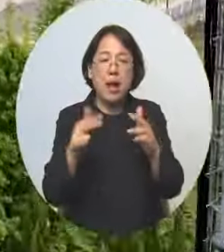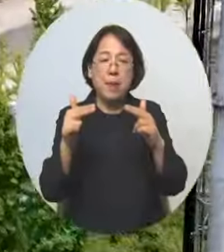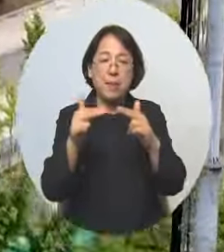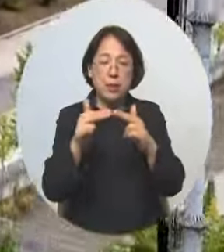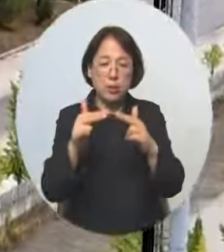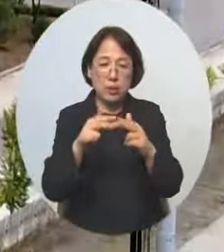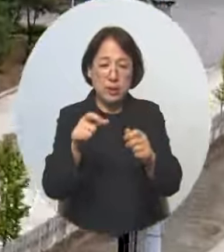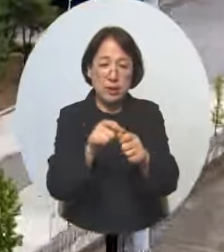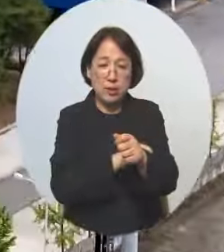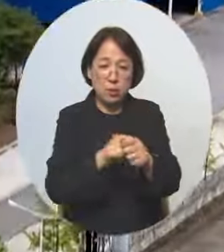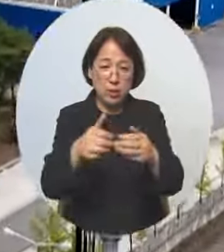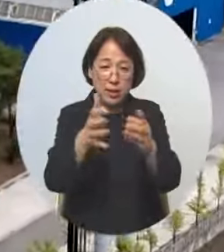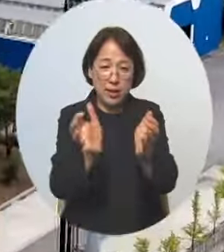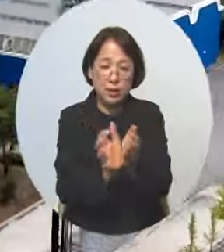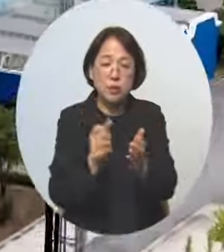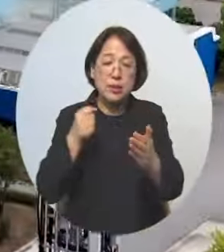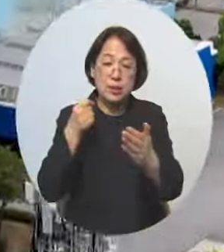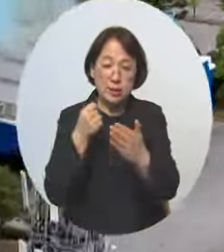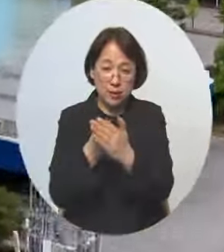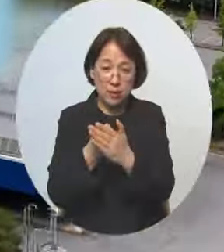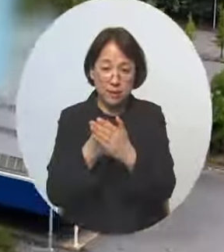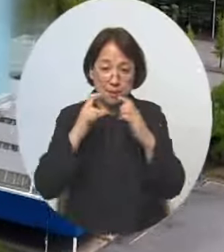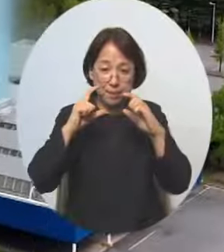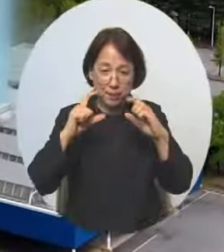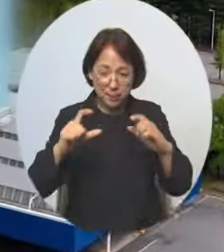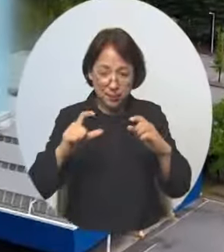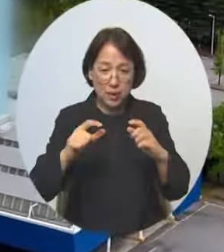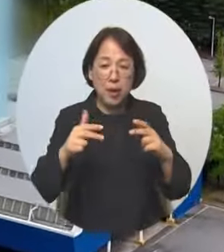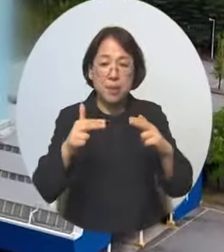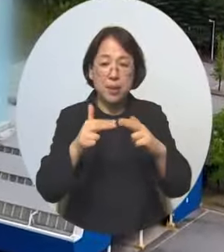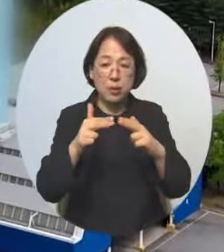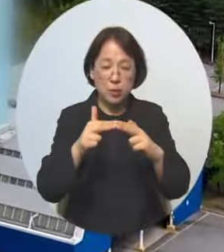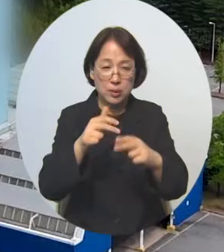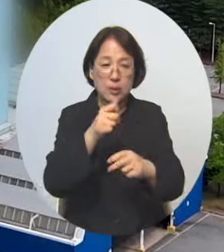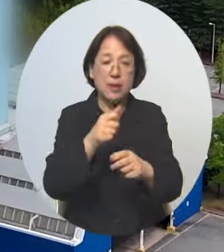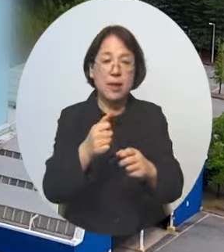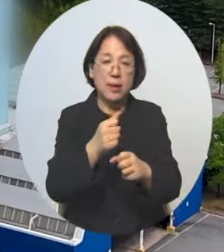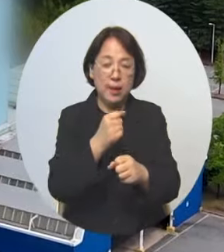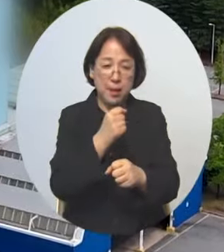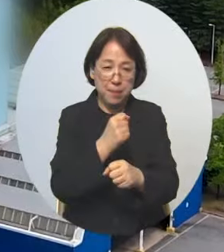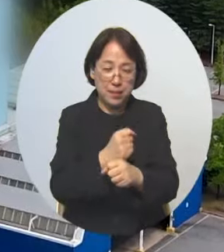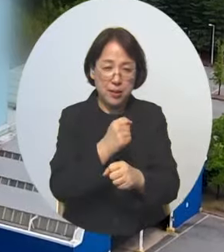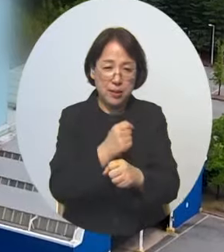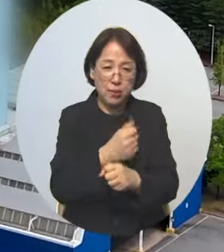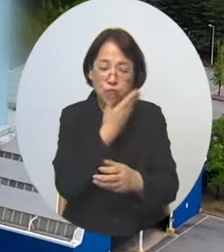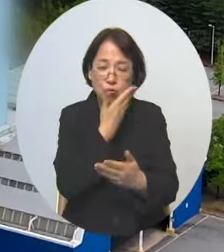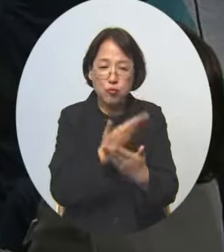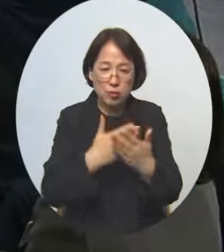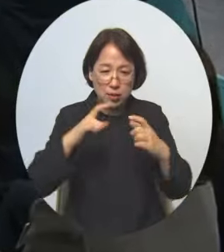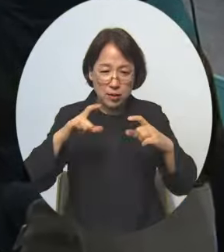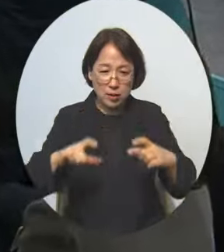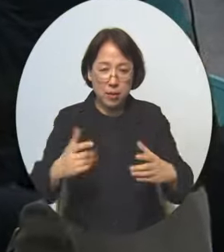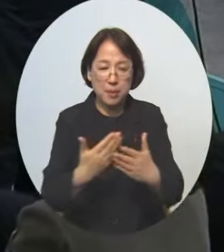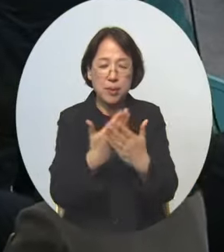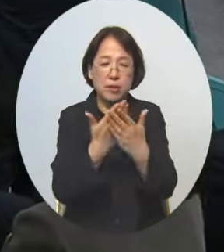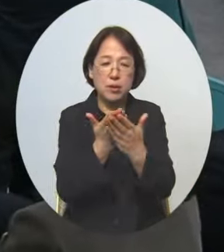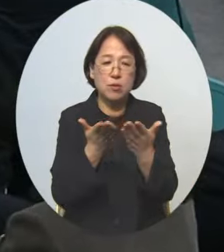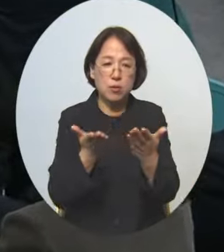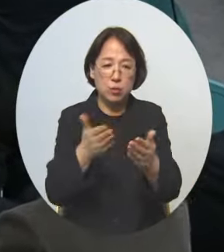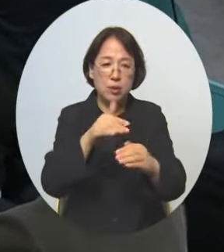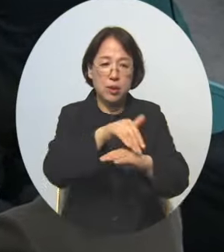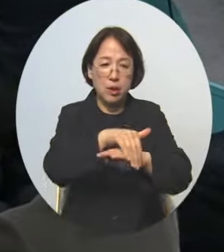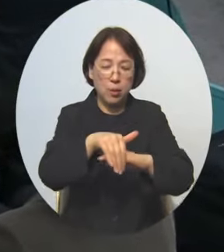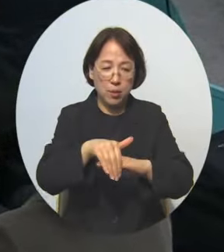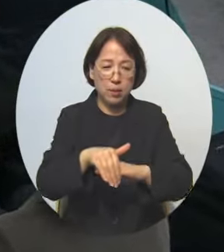지정했습니다. 앞으로 이곳은 반도체 원재료를 생산하는 핵심 지역으로 정부가 성장시킬 계획입니다. 윤석열